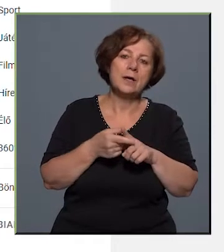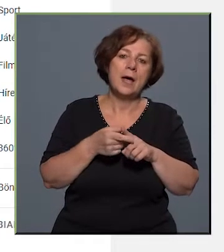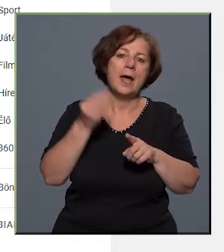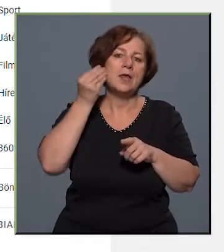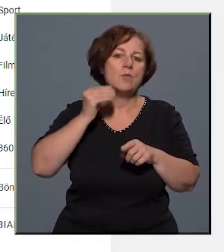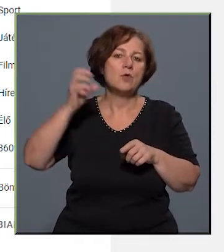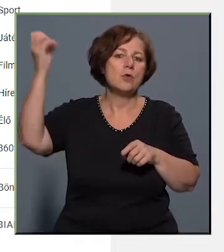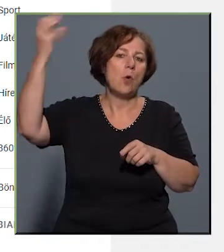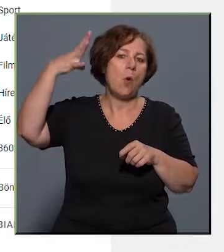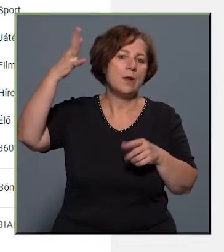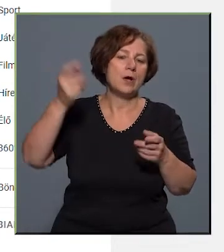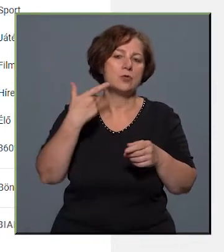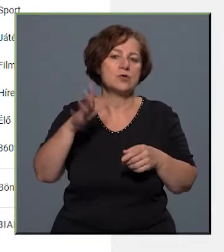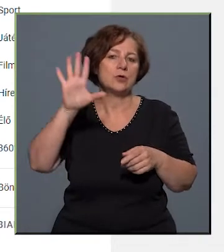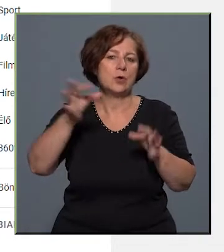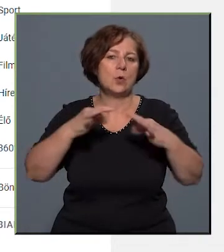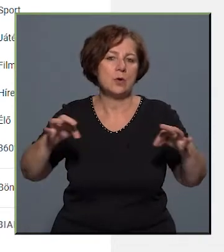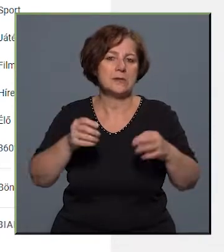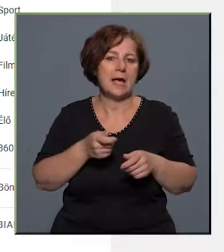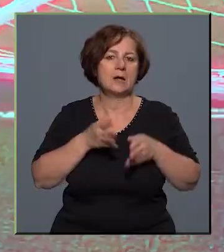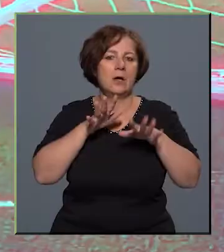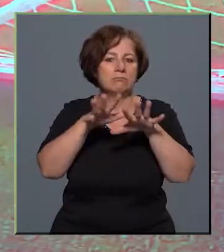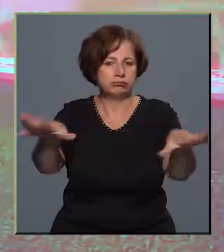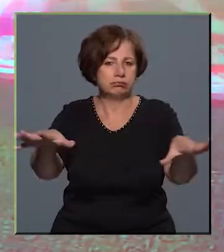műholdas jelvételével 25 ország ezt adni fogja ezt a világbajnokságot.